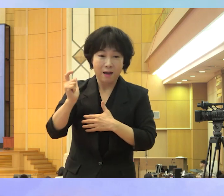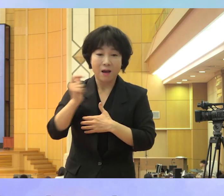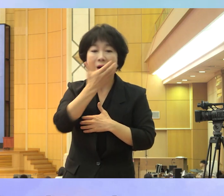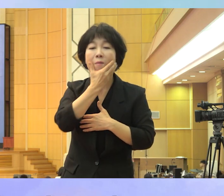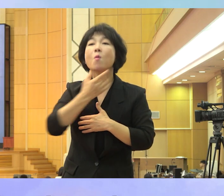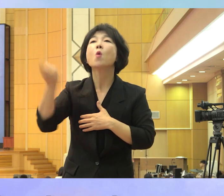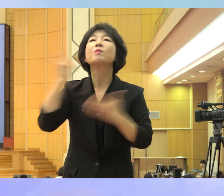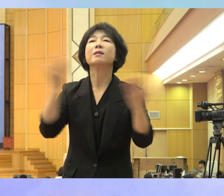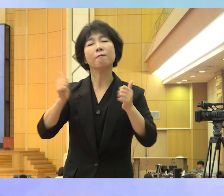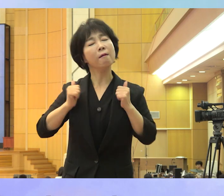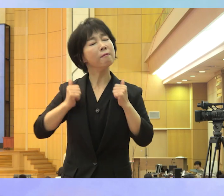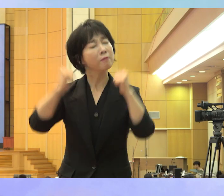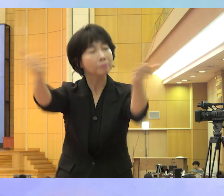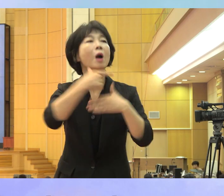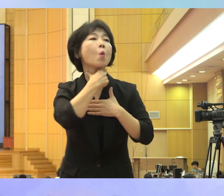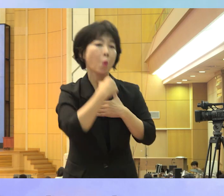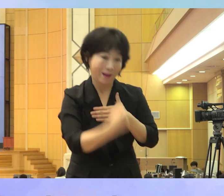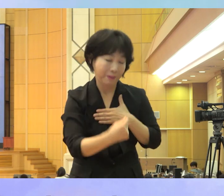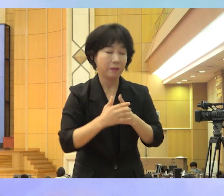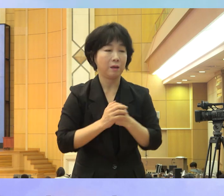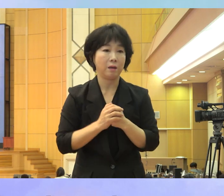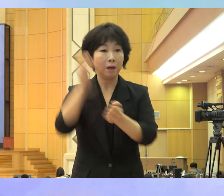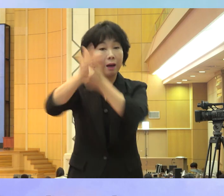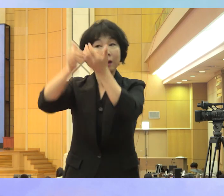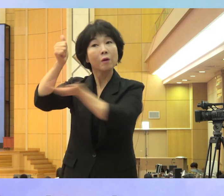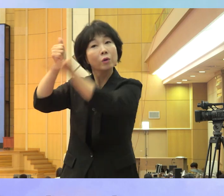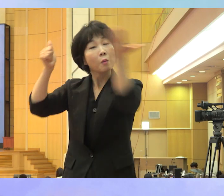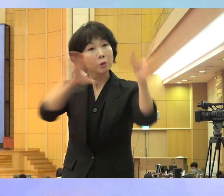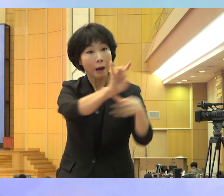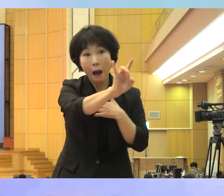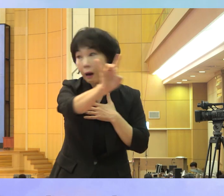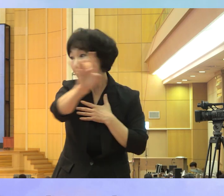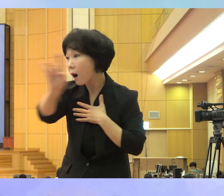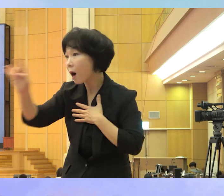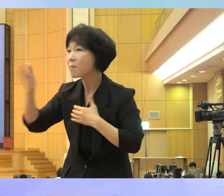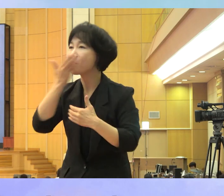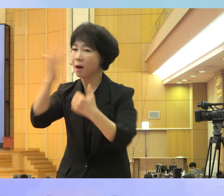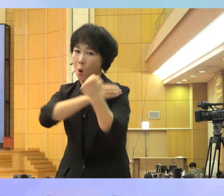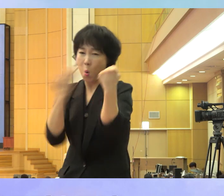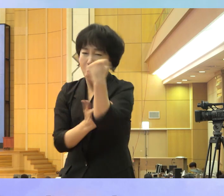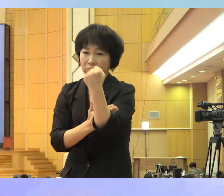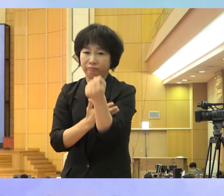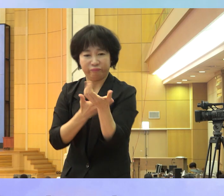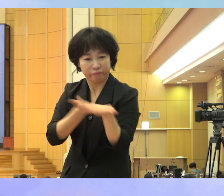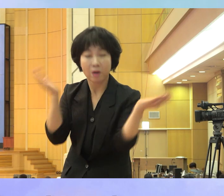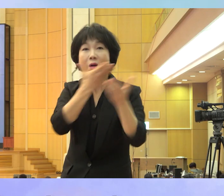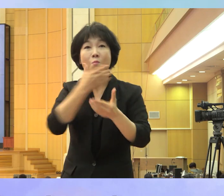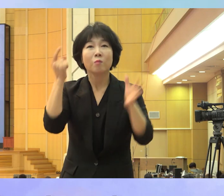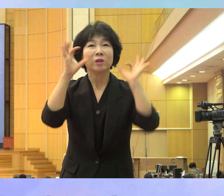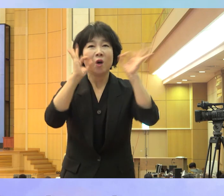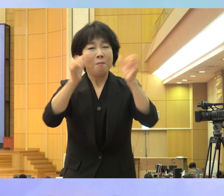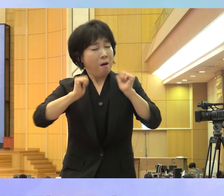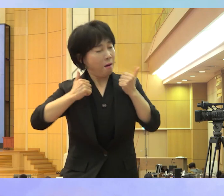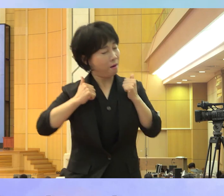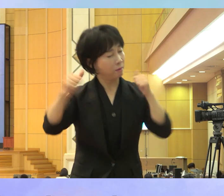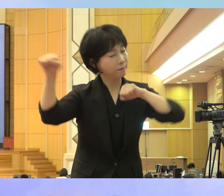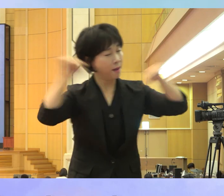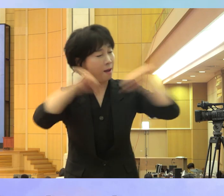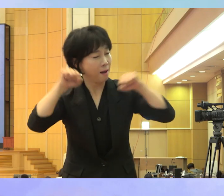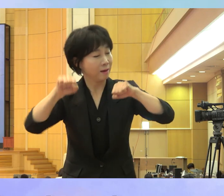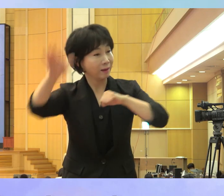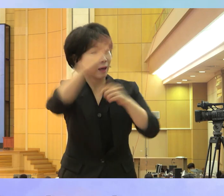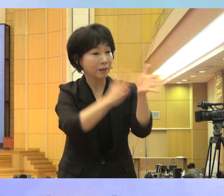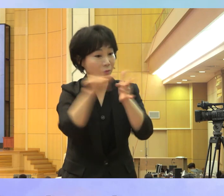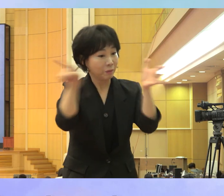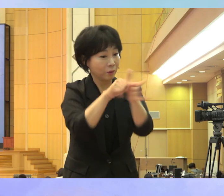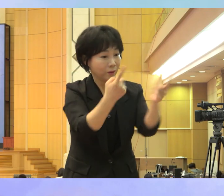복음이 일꾼되기를 원합니다. 하나님께서 우리 모든 성도들에게 권능을 주시고 나가서 복음을 전가할 때마다 저들이 다